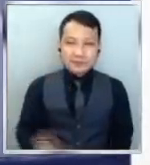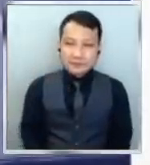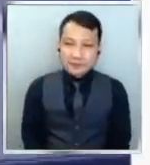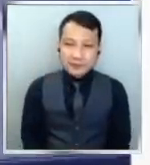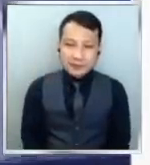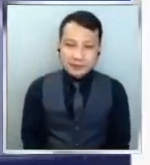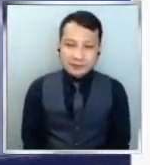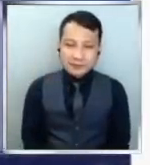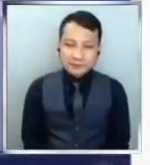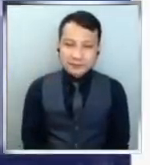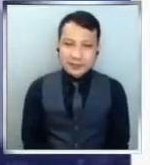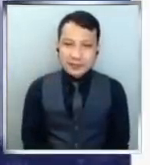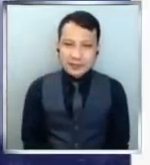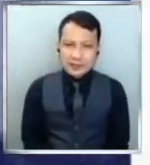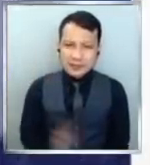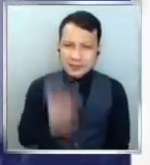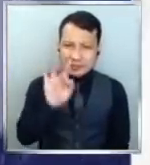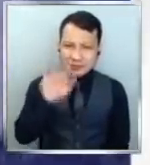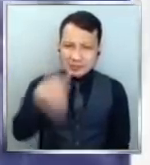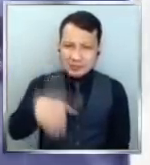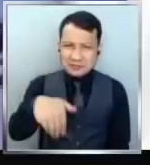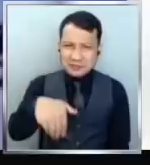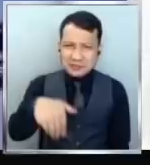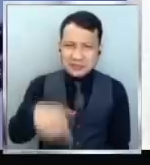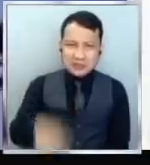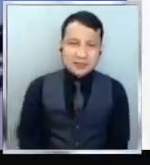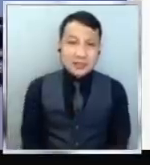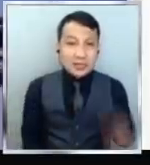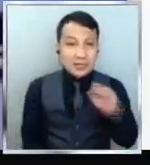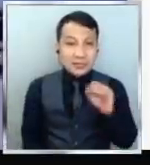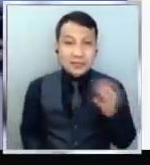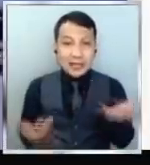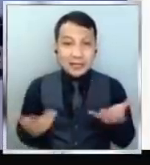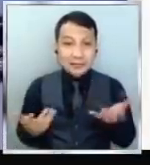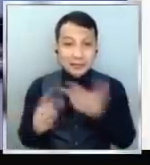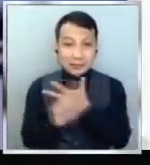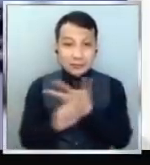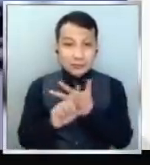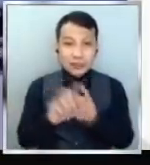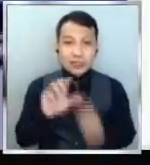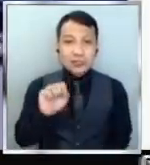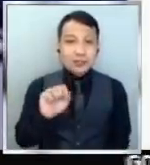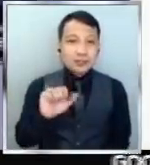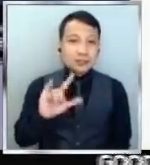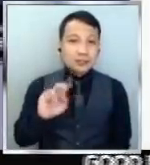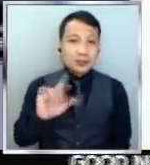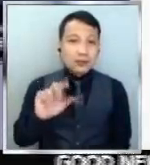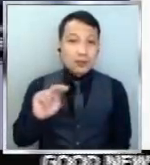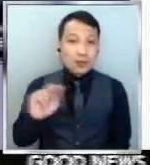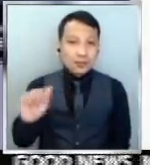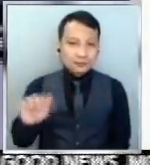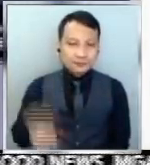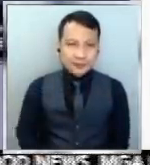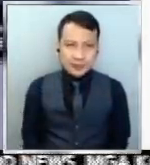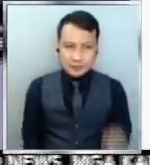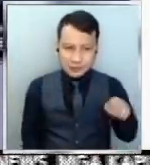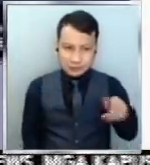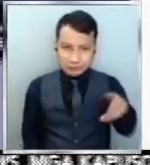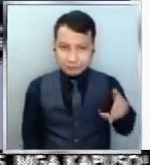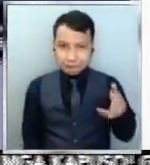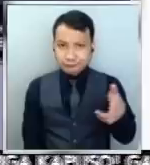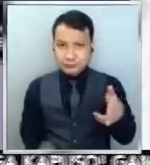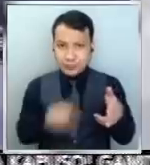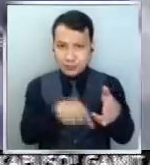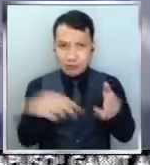Pasado alas 8 ng gabi sa Siniloan sa Laguna, pumasok sa kabilang lane ang isang motorsiklo. Kaya nasalpok nito ang